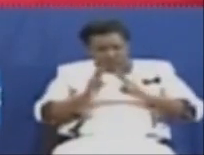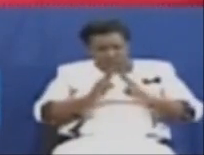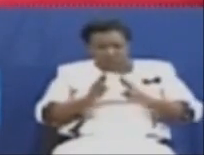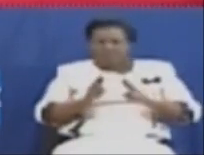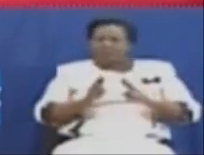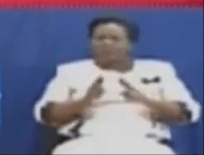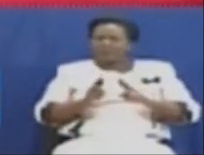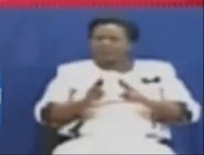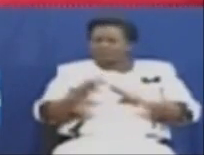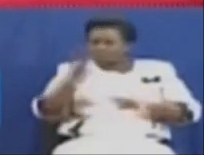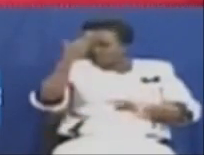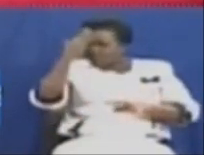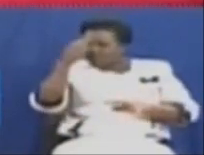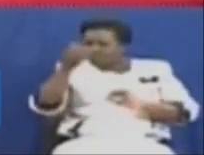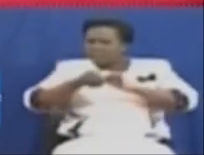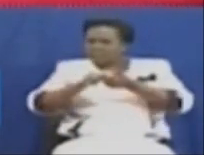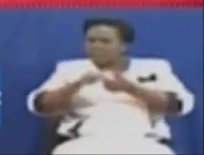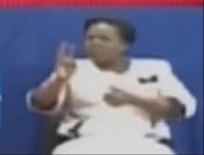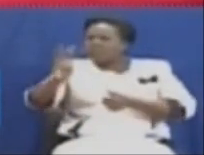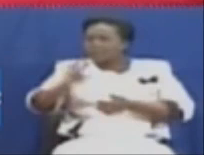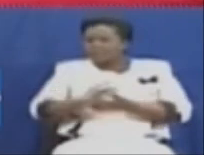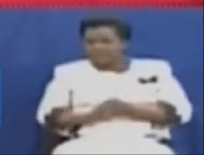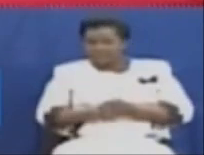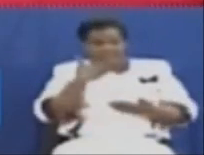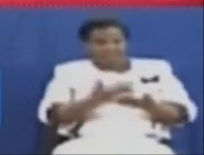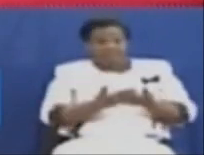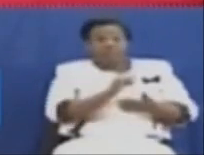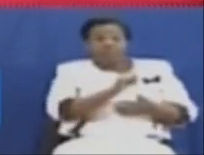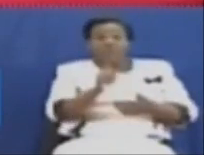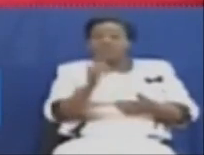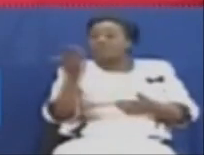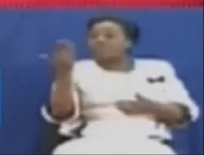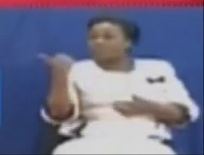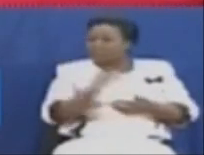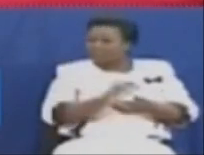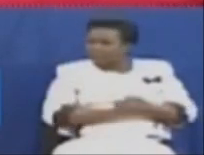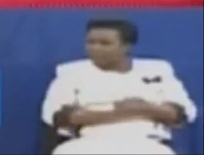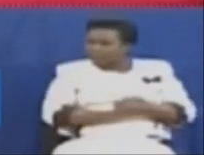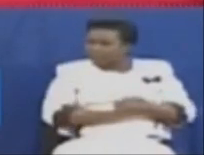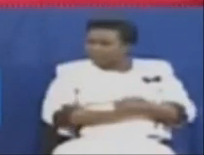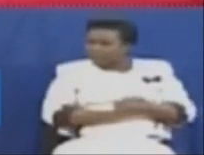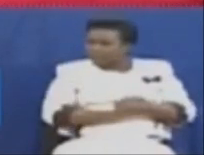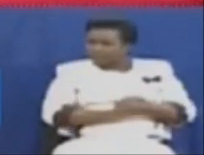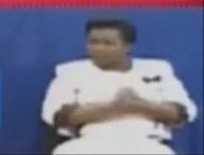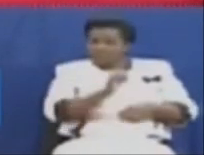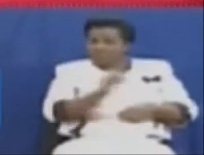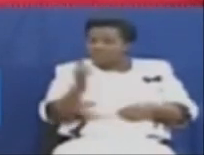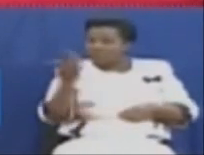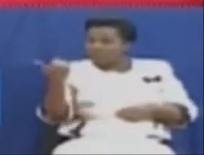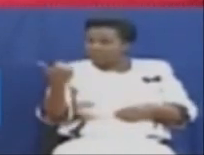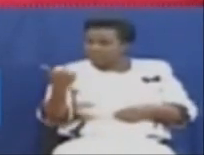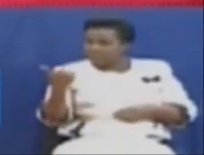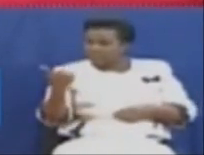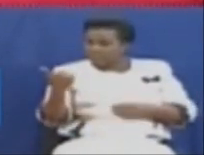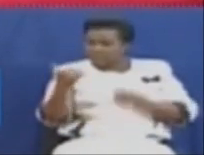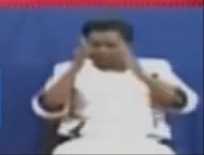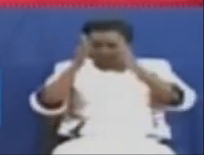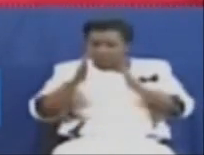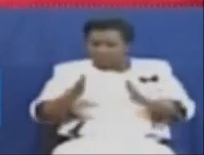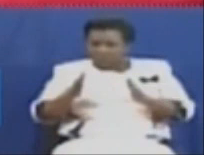wiki iliyopita Mheshimiwa Sugu alieleza kwamba kule Mbeya anazuio na OCD, na mimi nilimwita hapa,